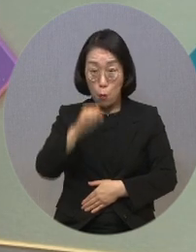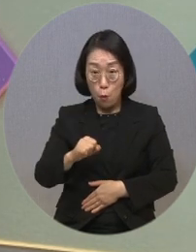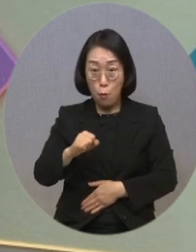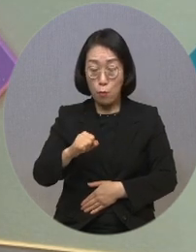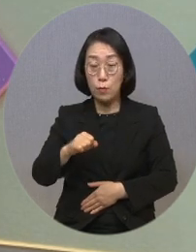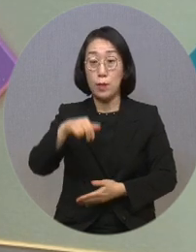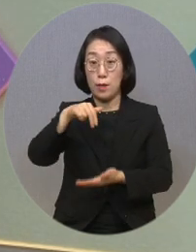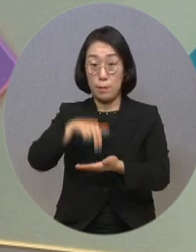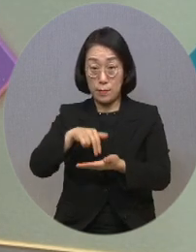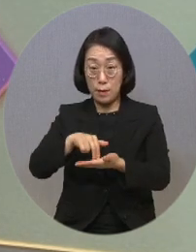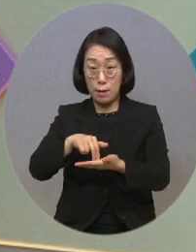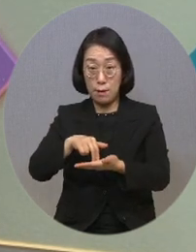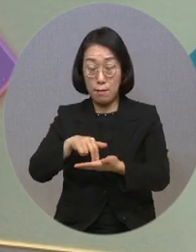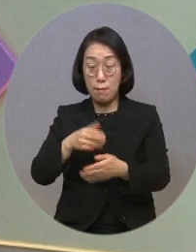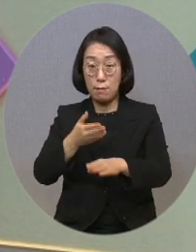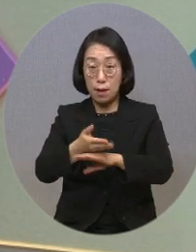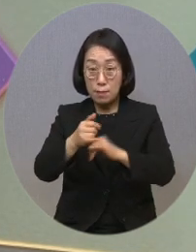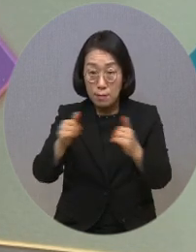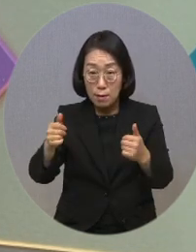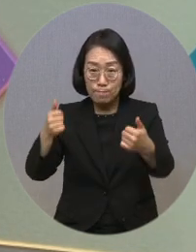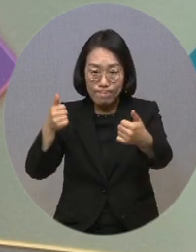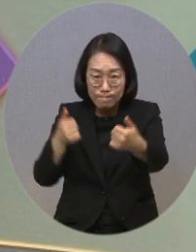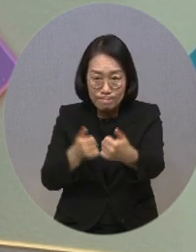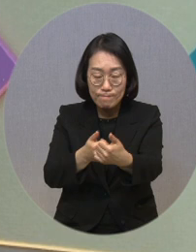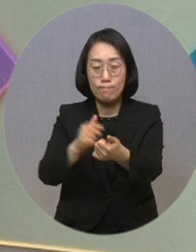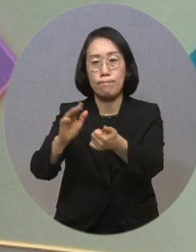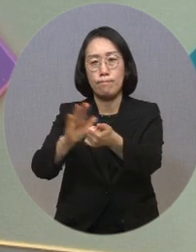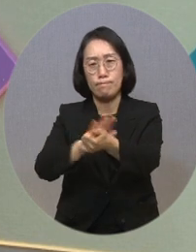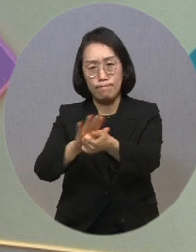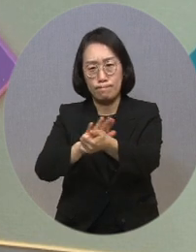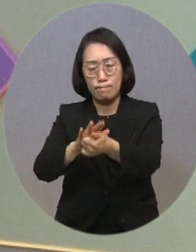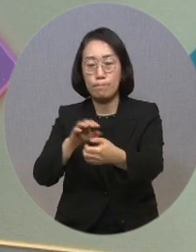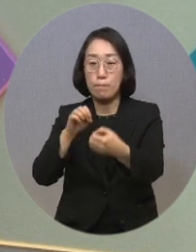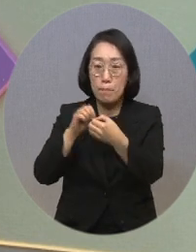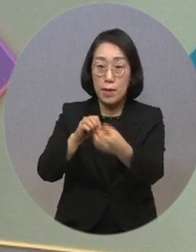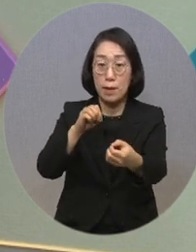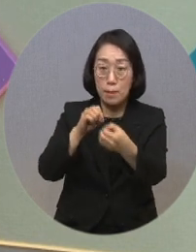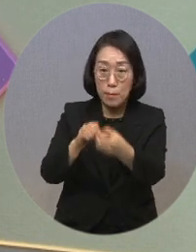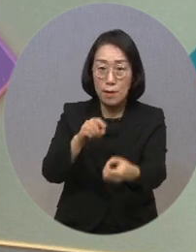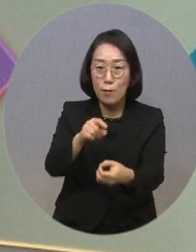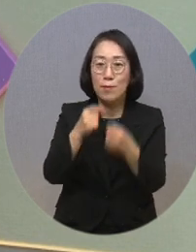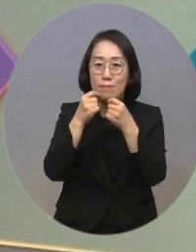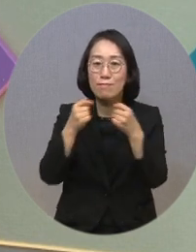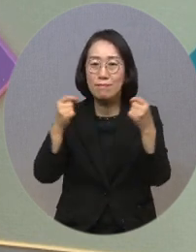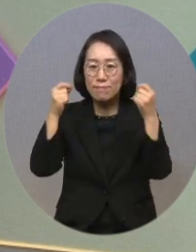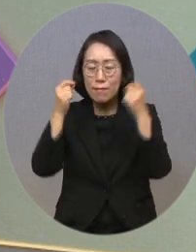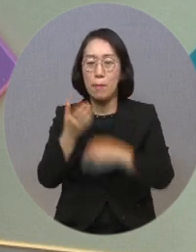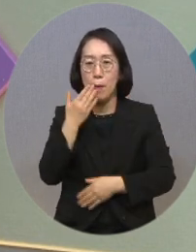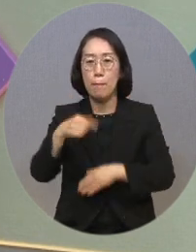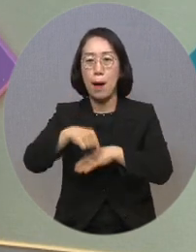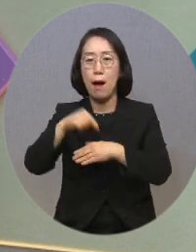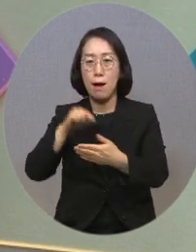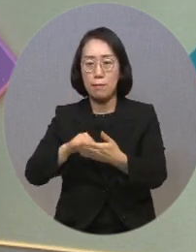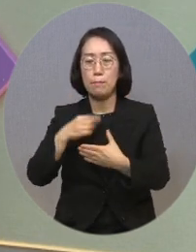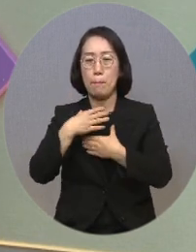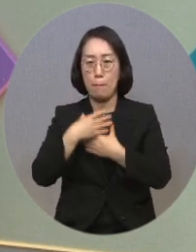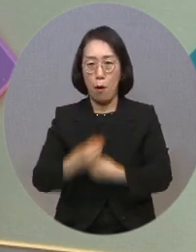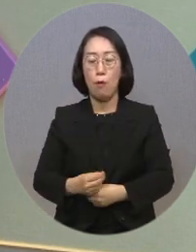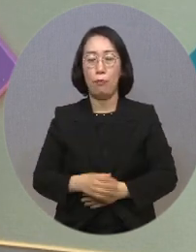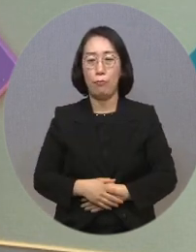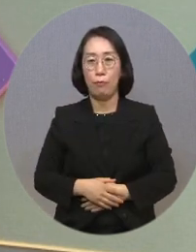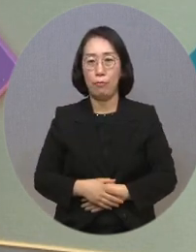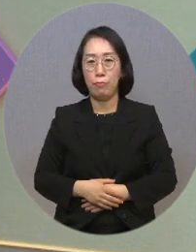서비스를 받으시는 그 대상자들이 또 기분이 좋고 마음이 편안할 거 아닙니까? 네.